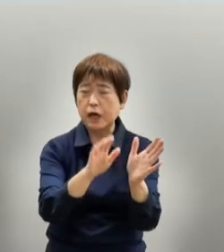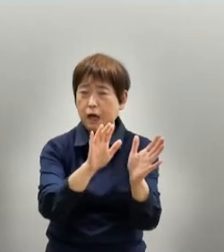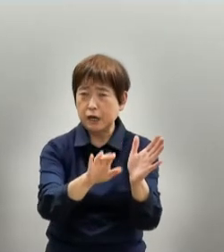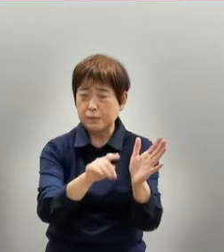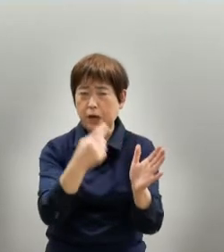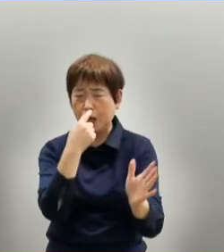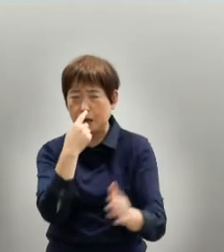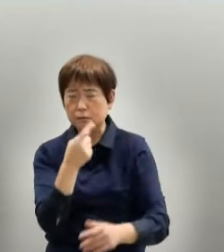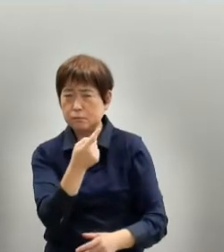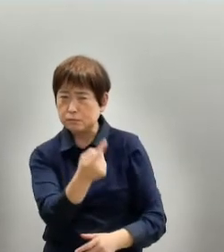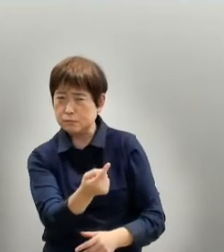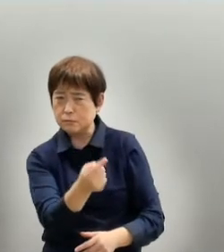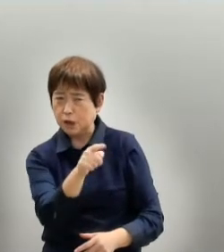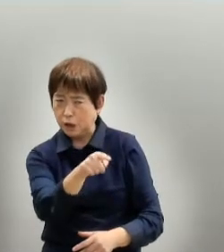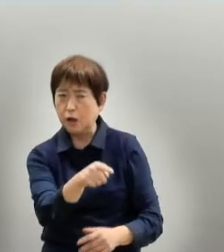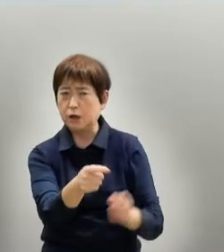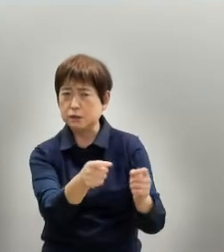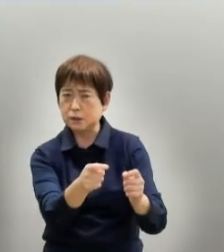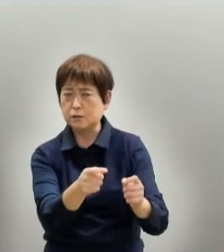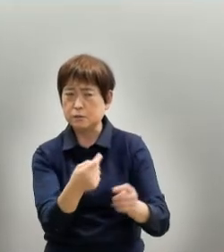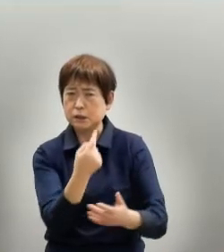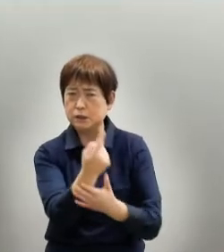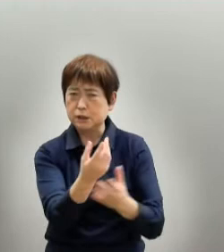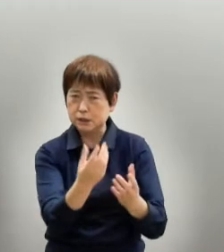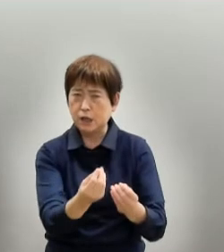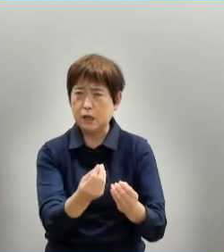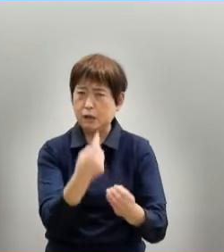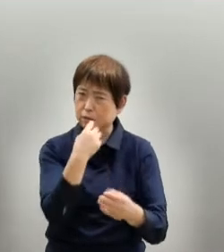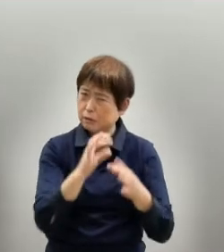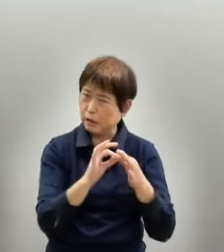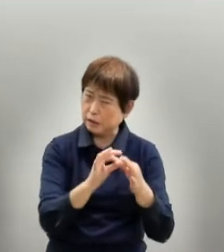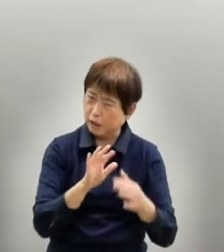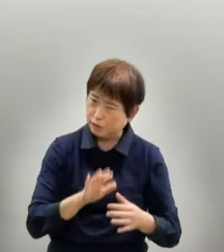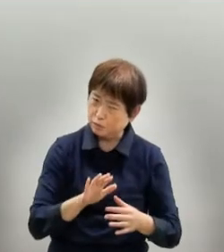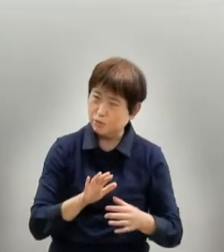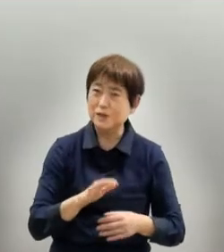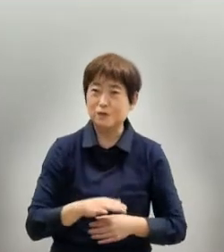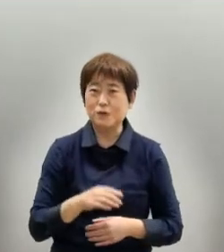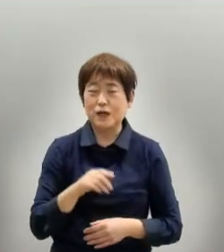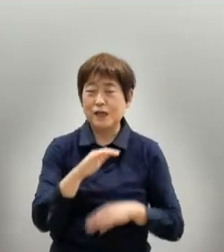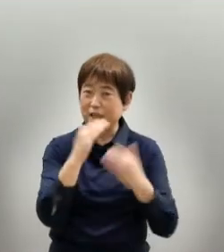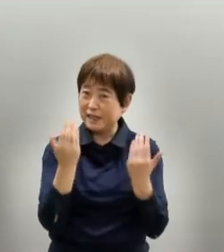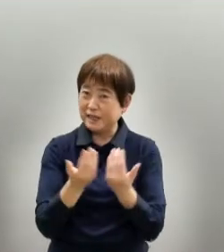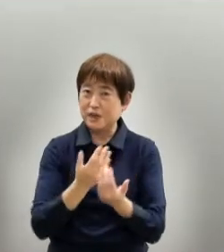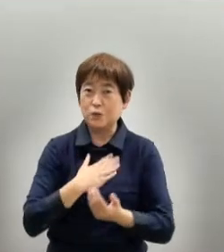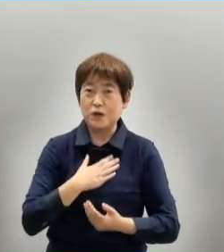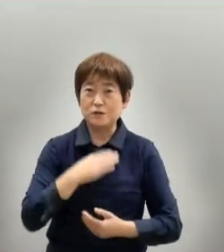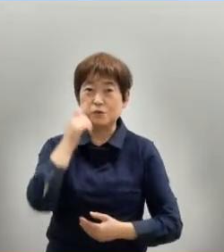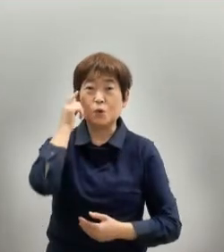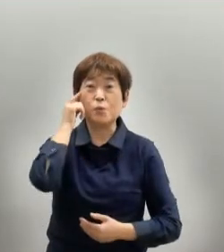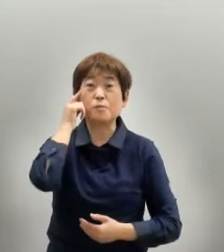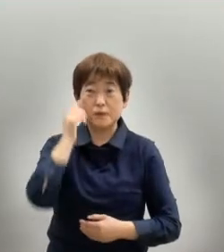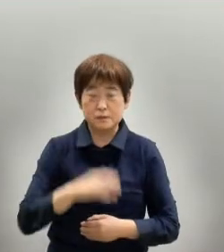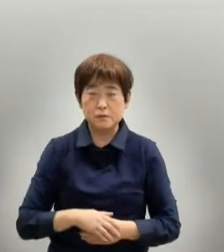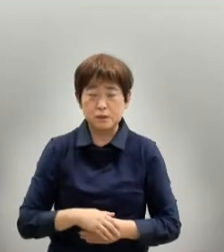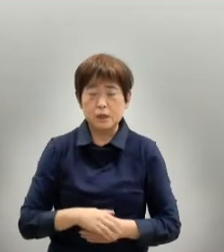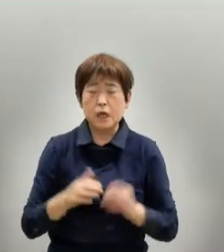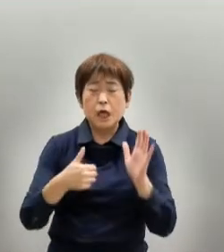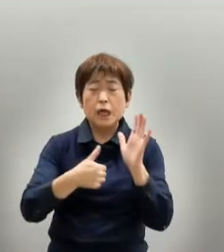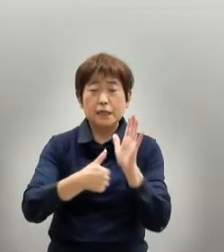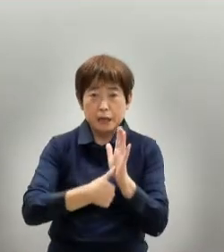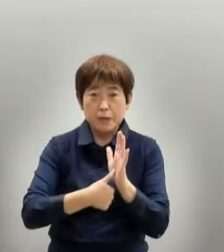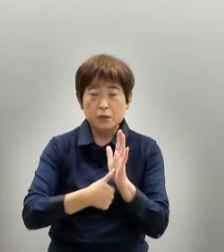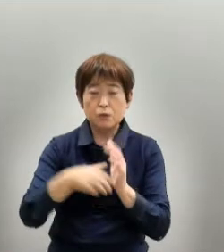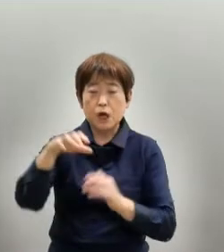れども、市の全体にですね、これから広がるような恐れはありませんというようなことでの公表で、場所の名前などは公表し